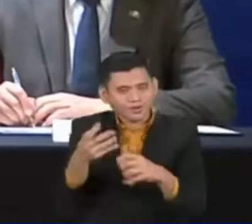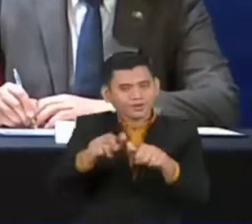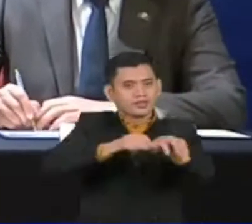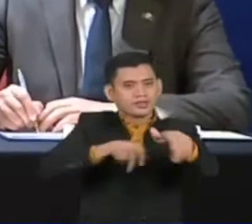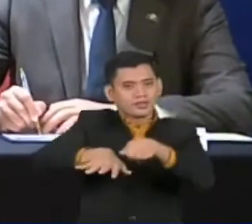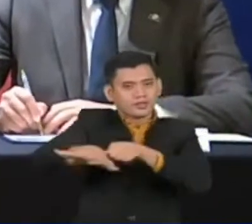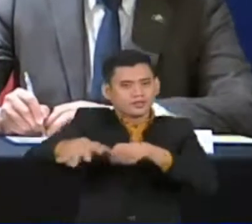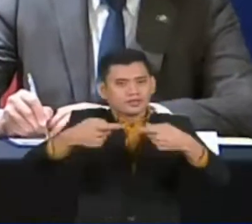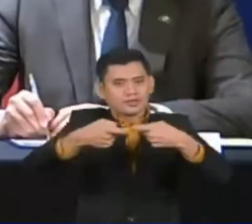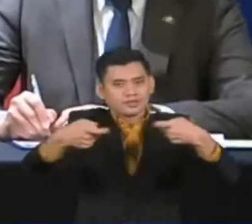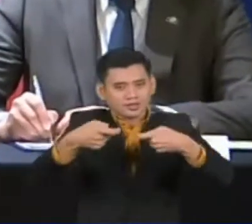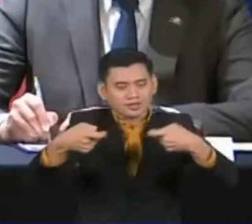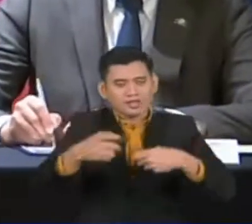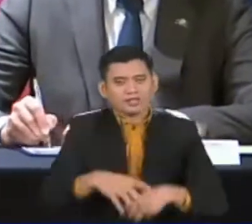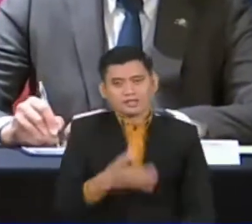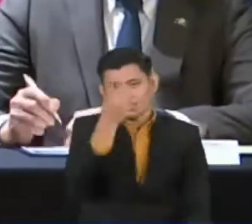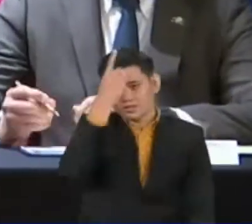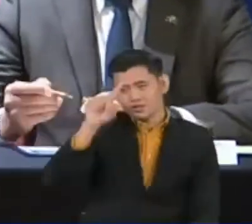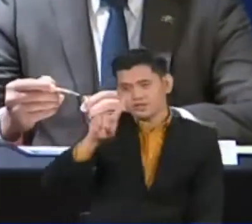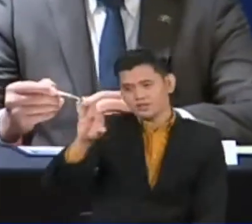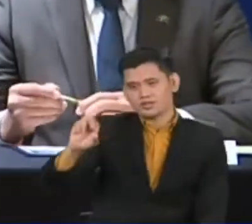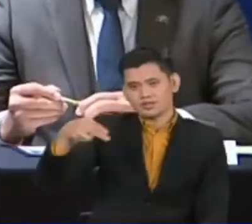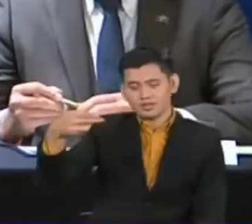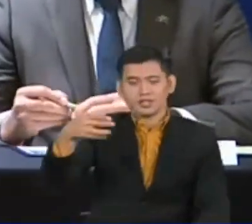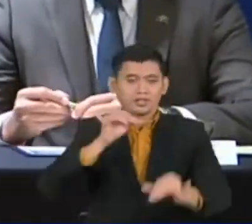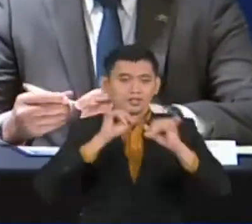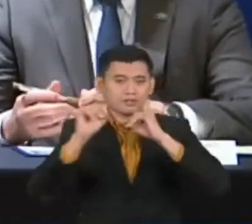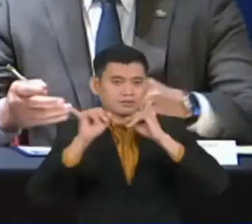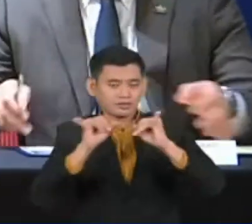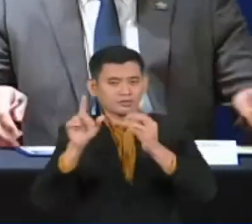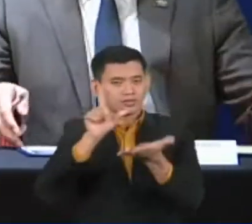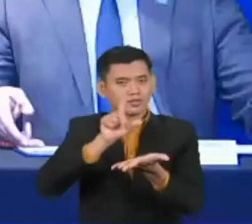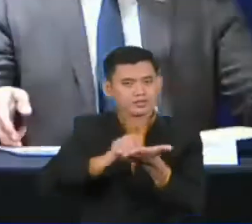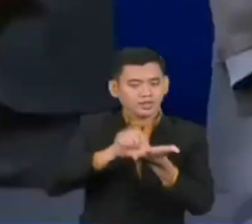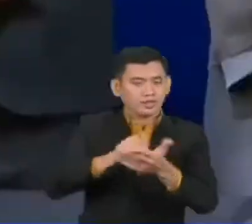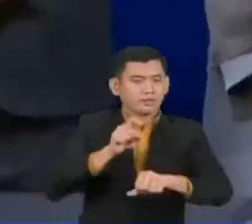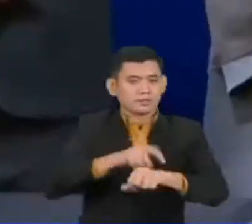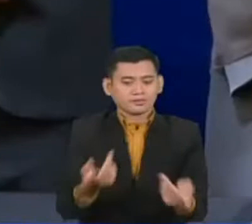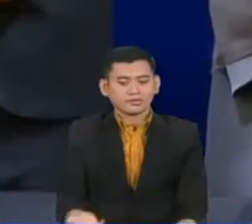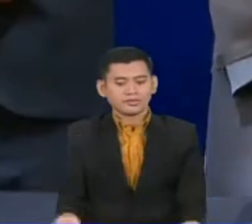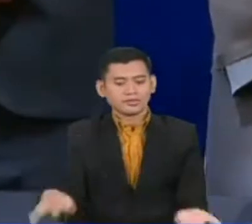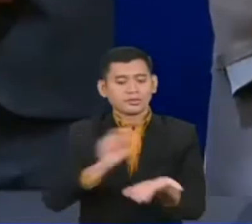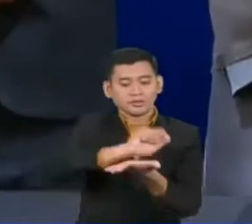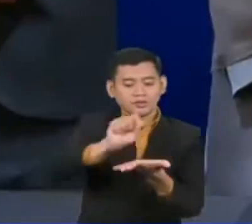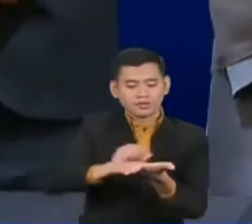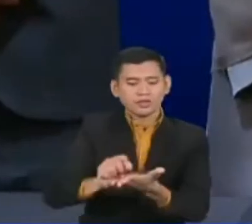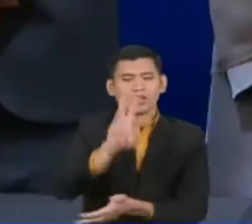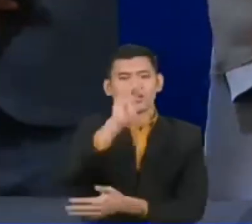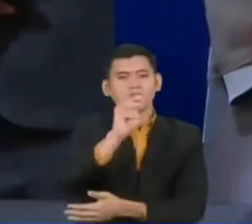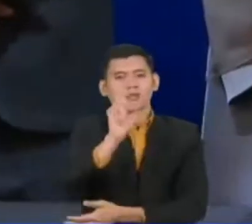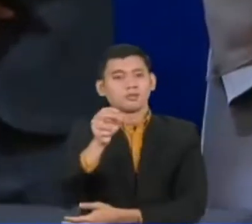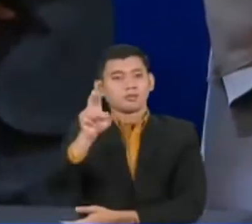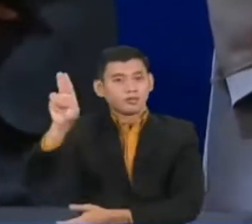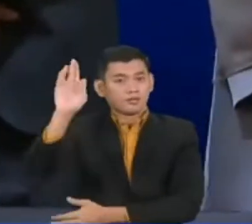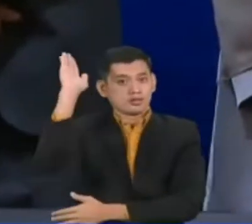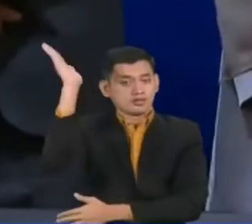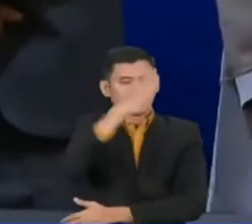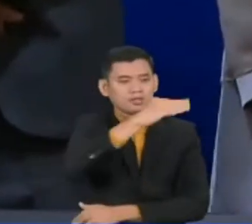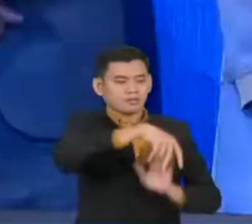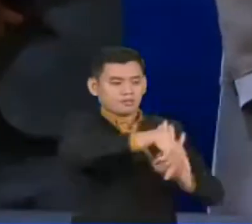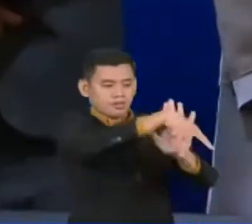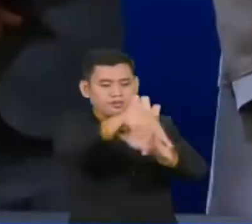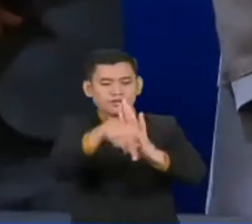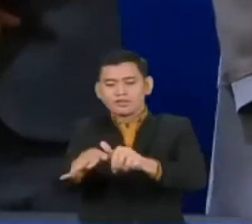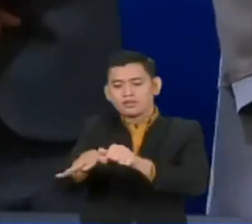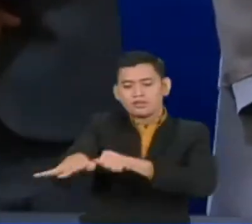Zuraida berkata demikian pada sidang media selepas menyaksikan memorandum persefahaman MOU persidangan dan pameran sarung tangan